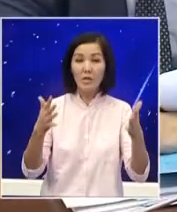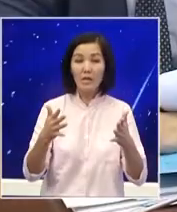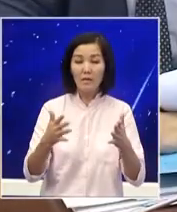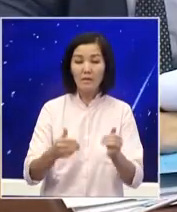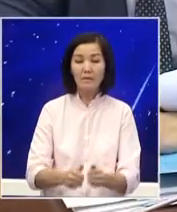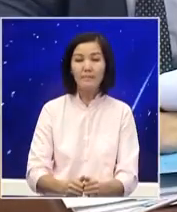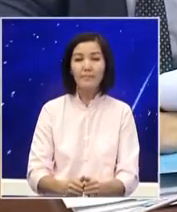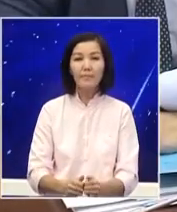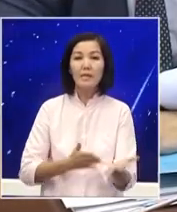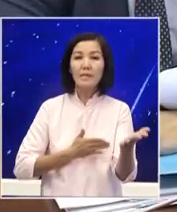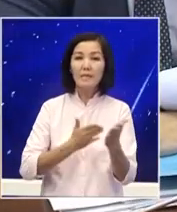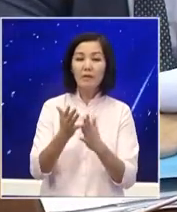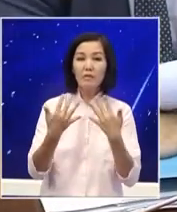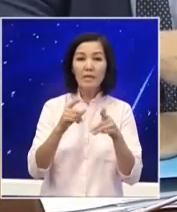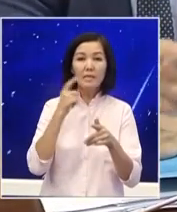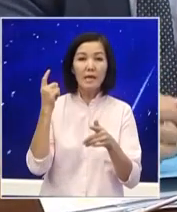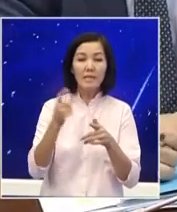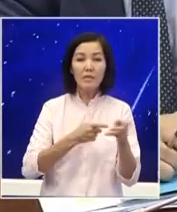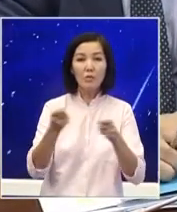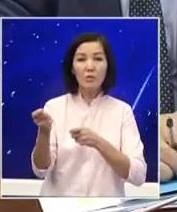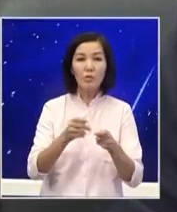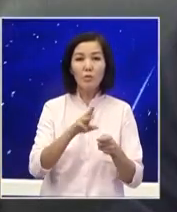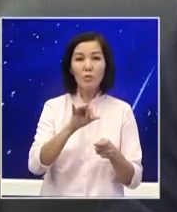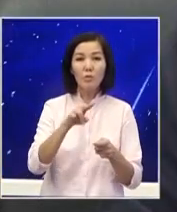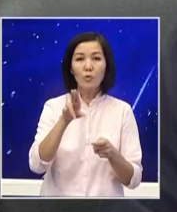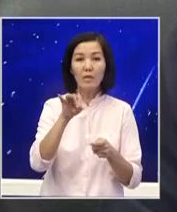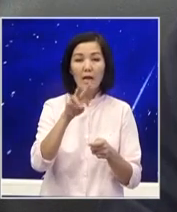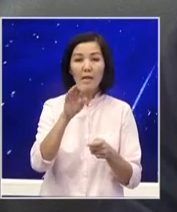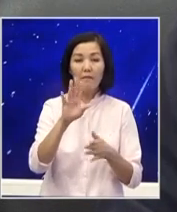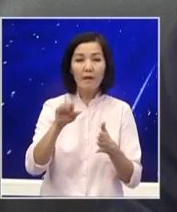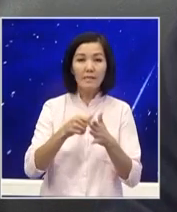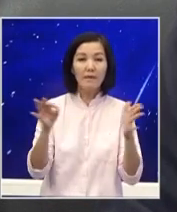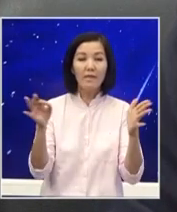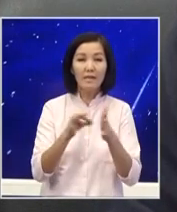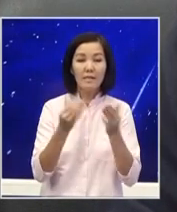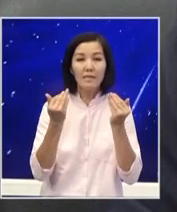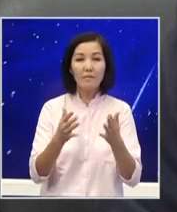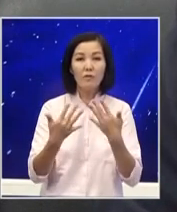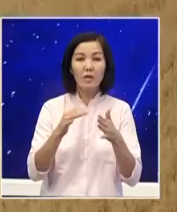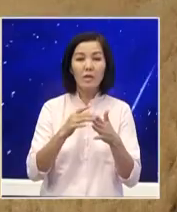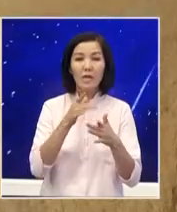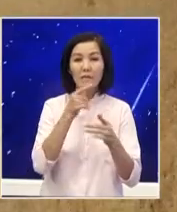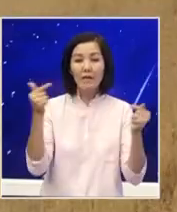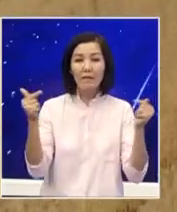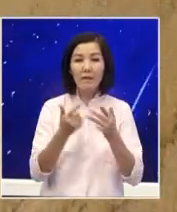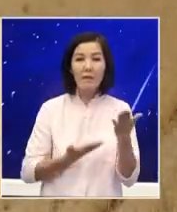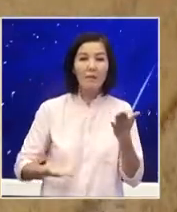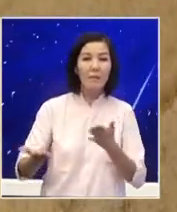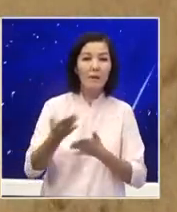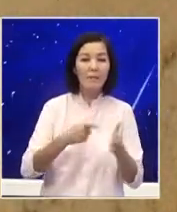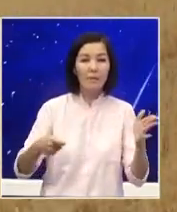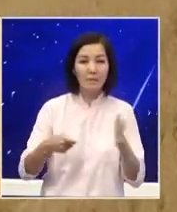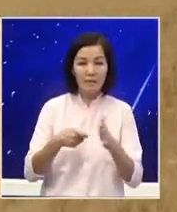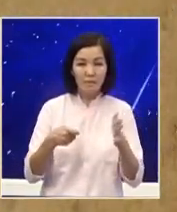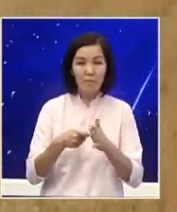сферу сельского хозяйства отныне курирует серег тур долив основная задача аграриев на сегодня своевременная заготовка кормов жатва